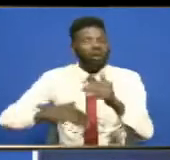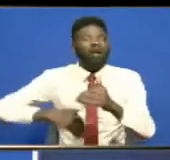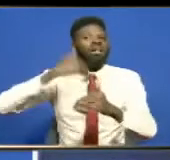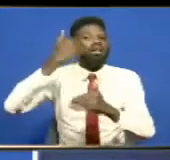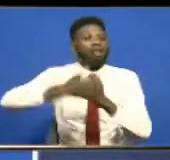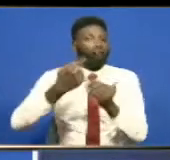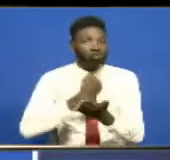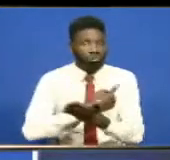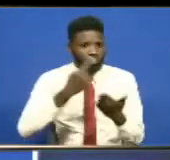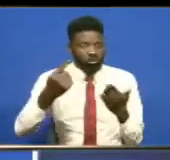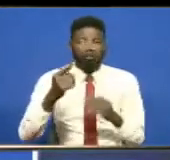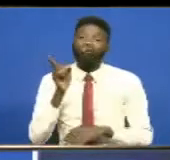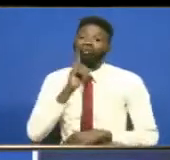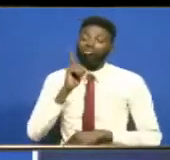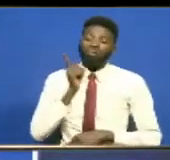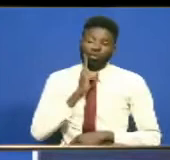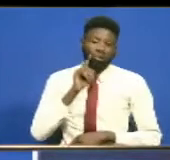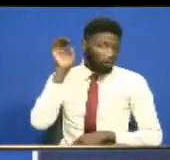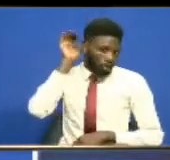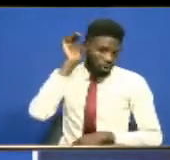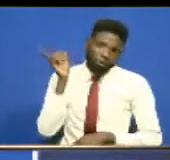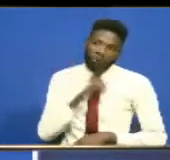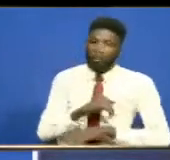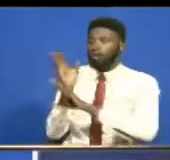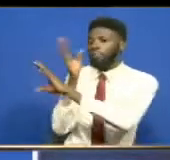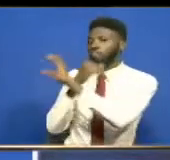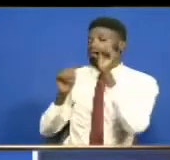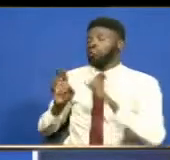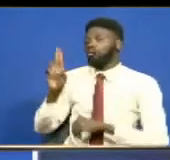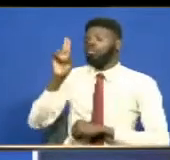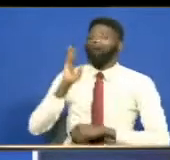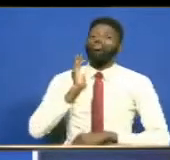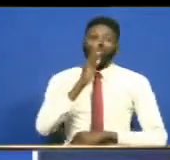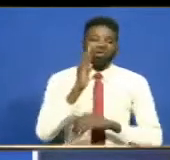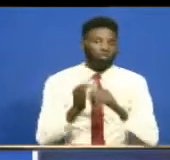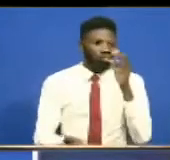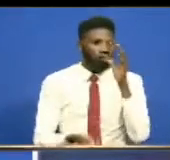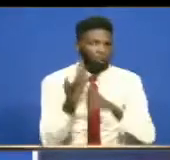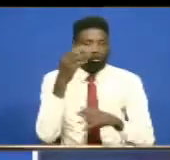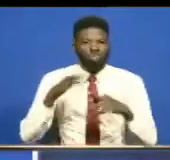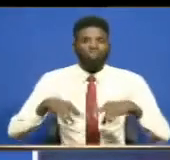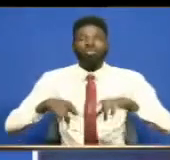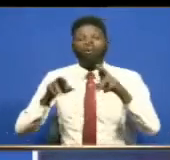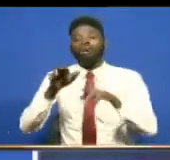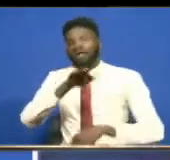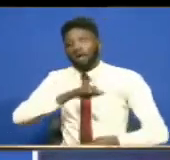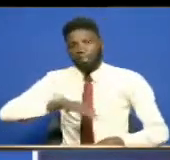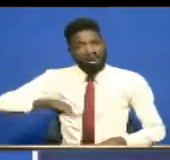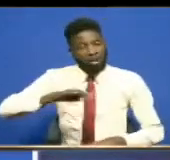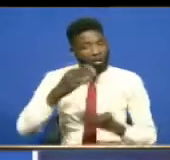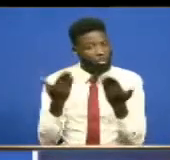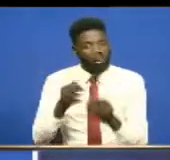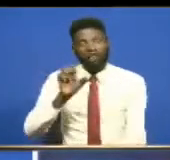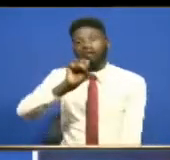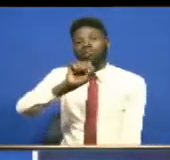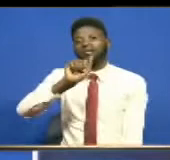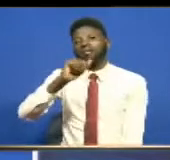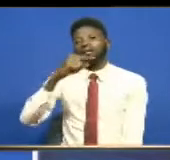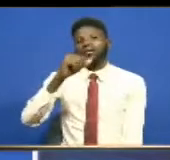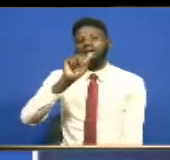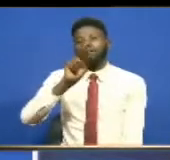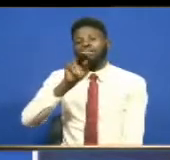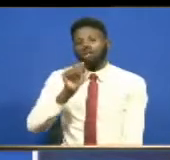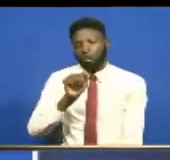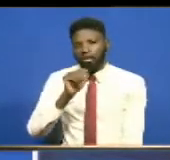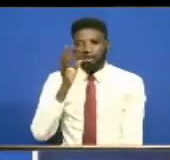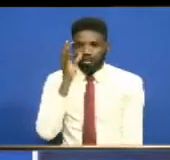kesho tunaarifiwa kwamba Rais Uhuru Kenyatta atakuwa anazindua barabara katika eneo hili la Sagana katika kaunti ya Nyeri